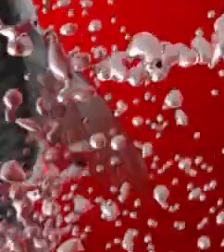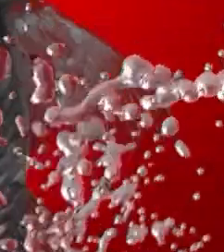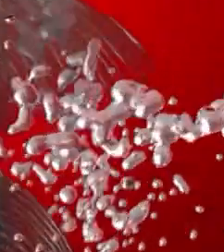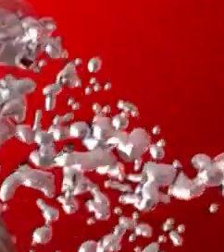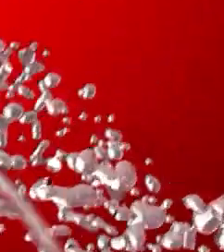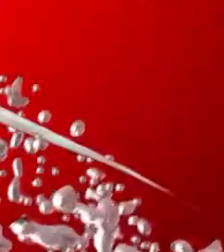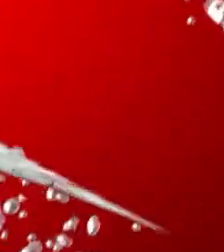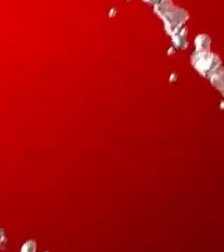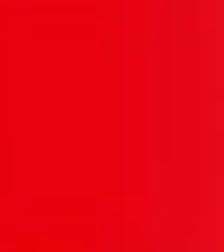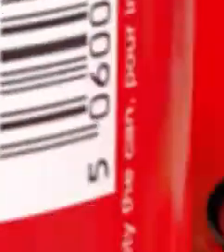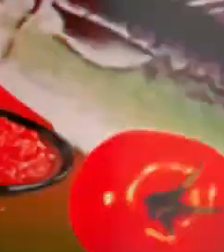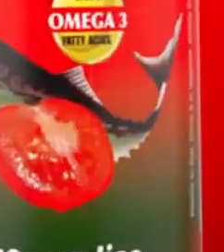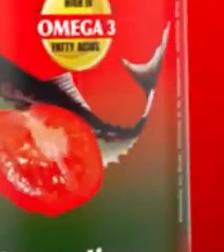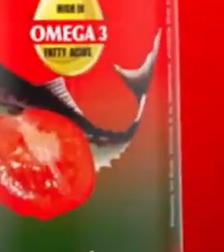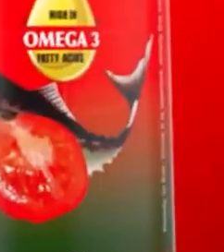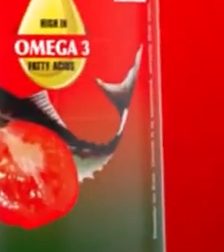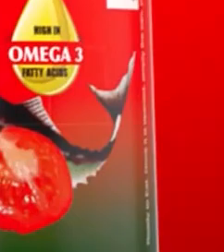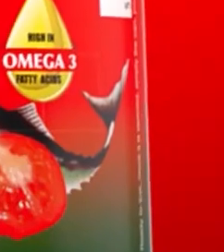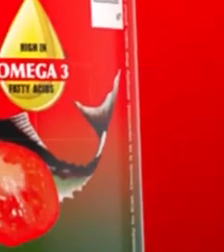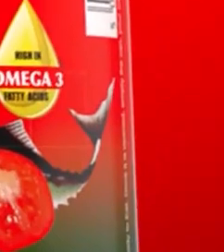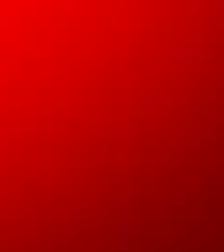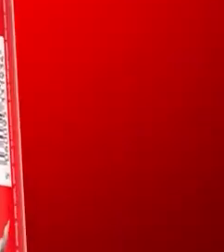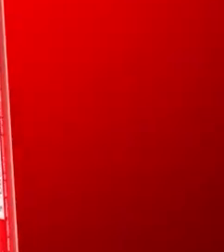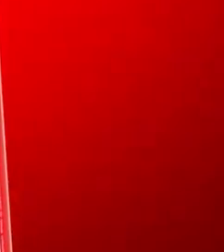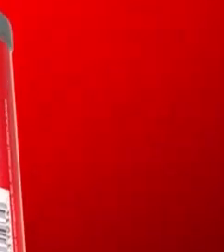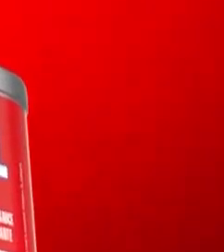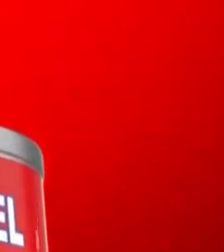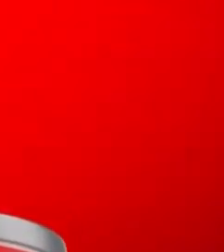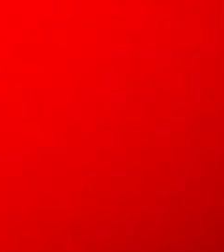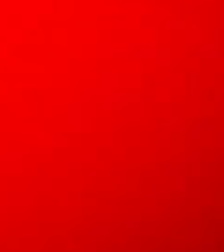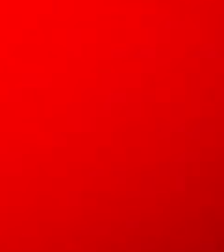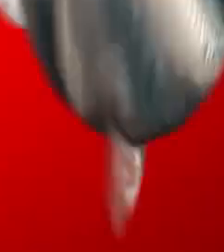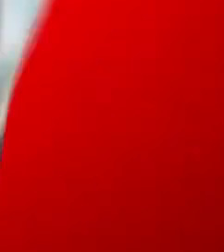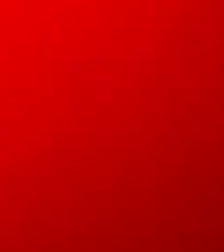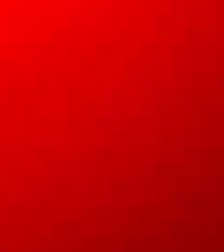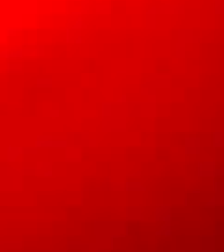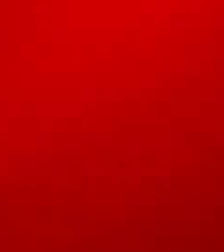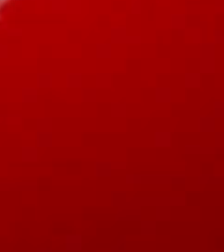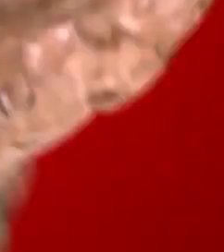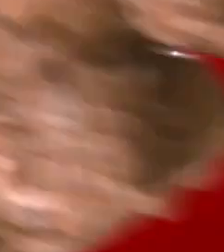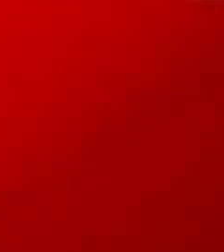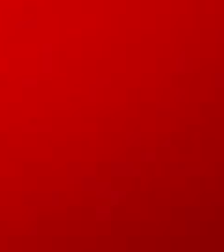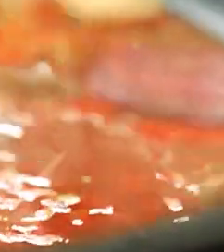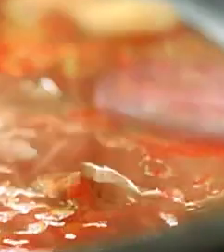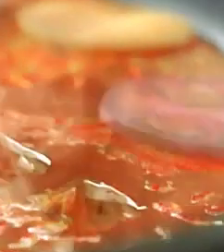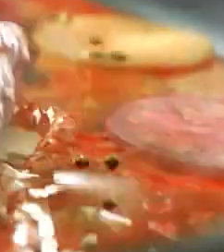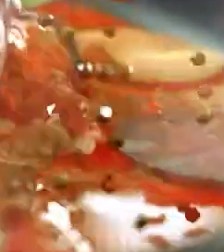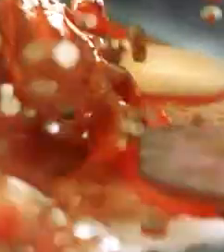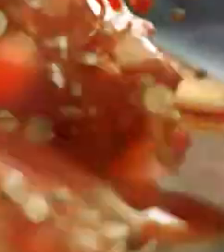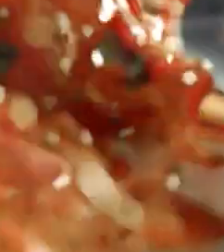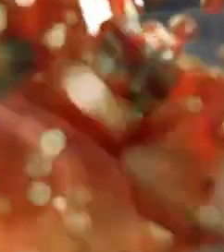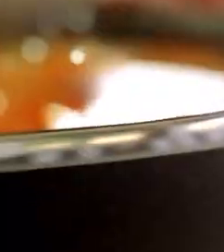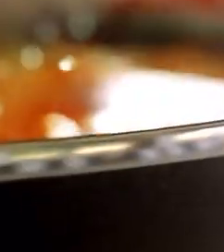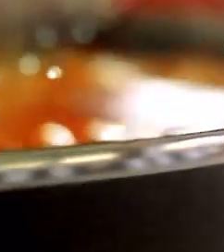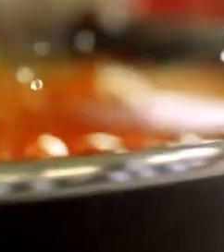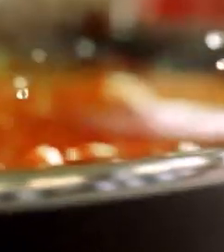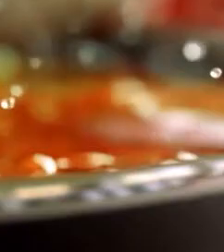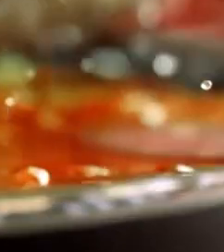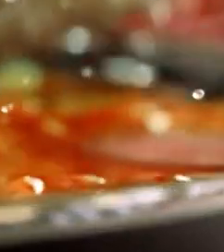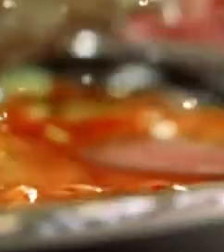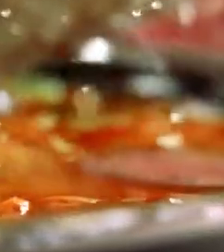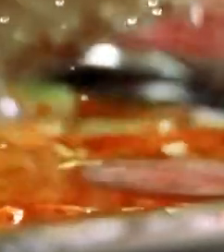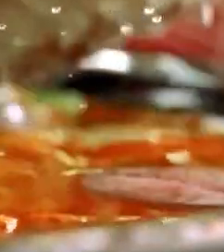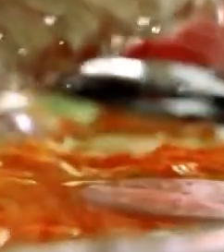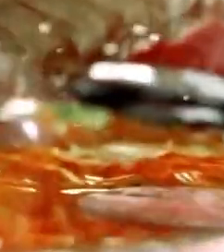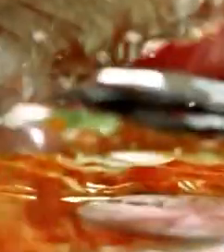Jack mackerel. Jack mackerel. Take it, make it, taste it. Natural. Ow! BTM Jack mackerel.